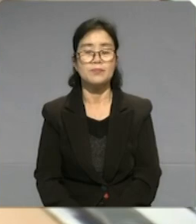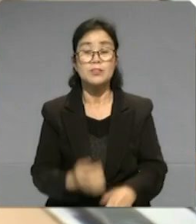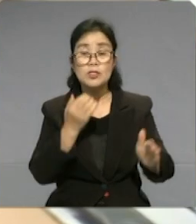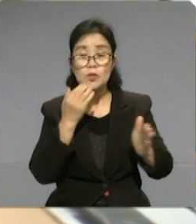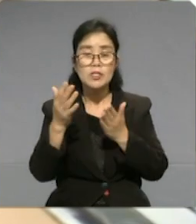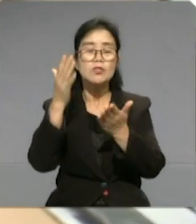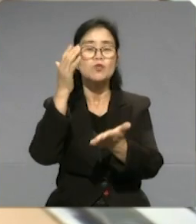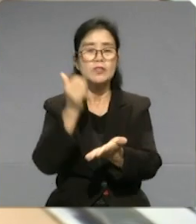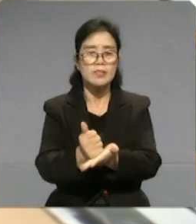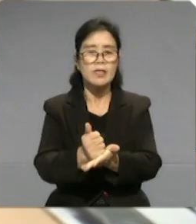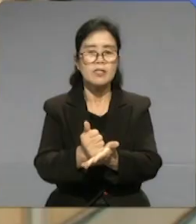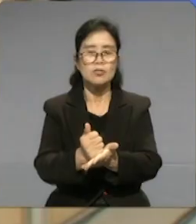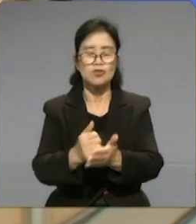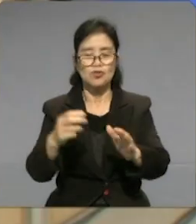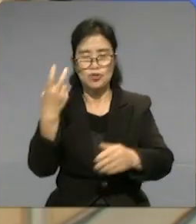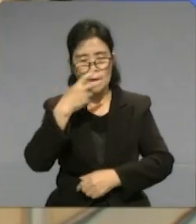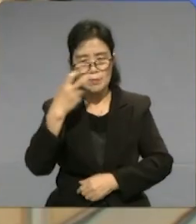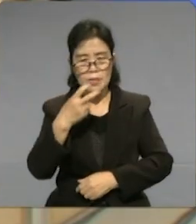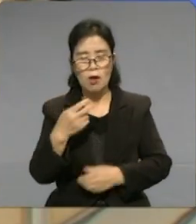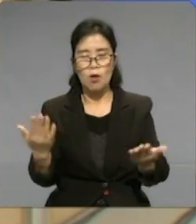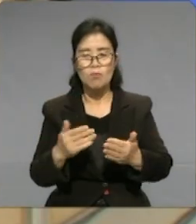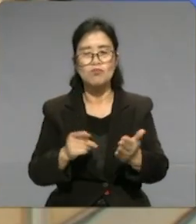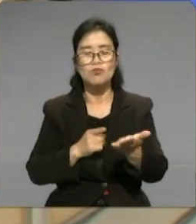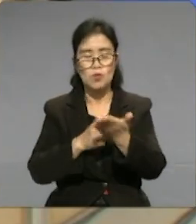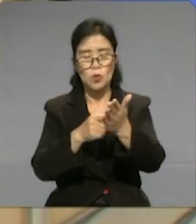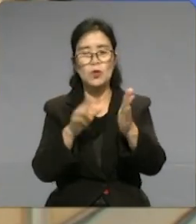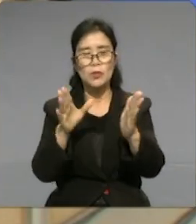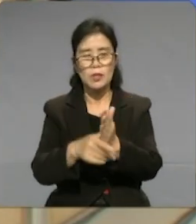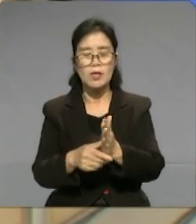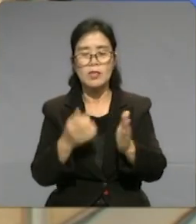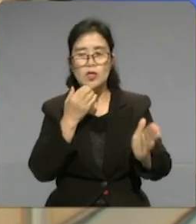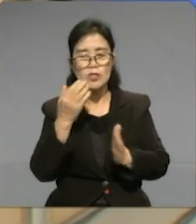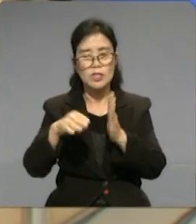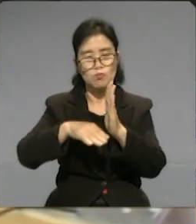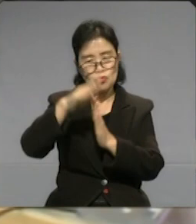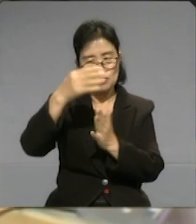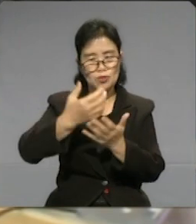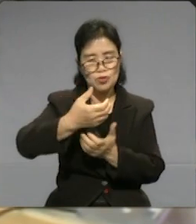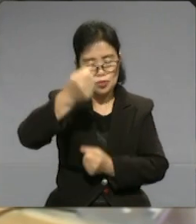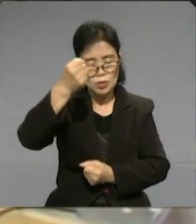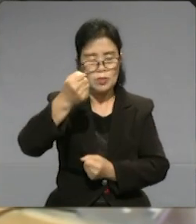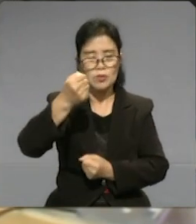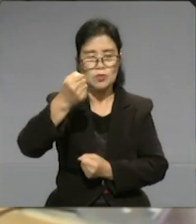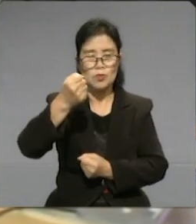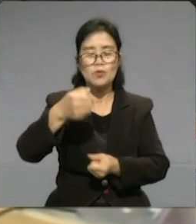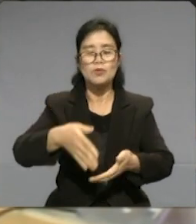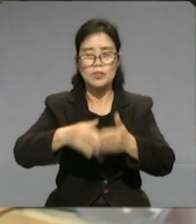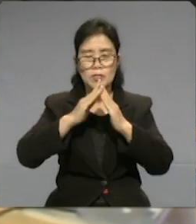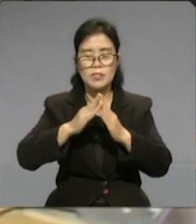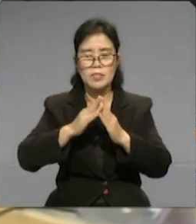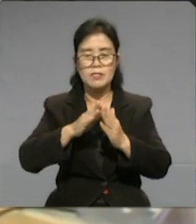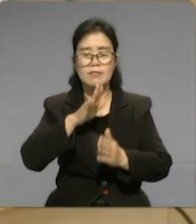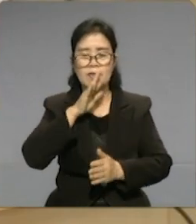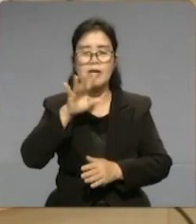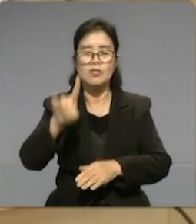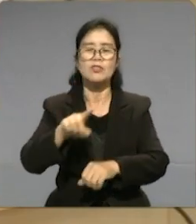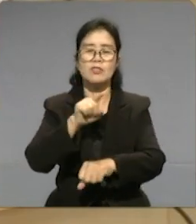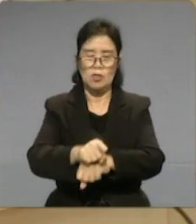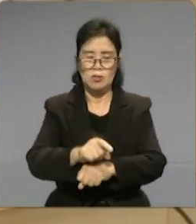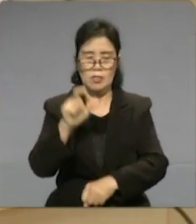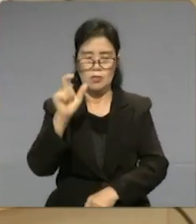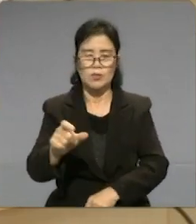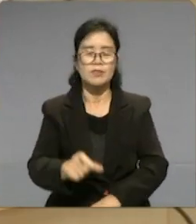김동연 도지사는 국정감사 업무 보고에서 경기 북부 특별자치도 설치 당위성을